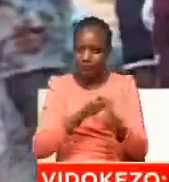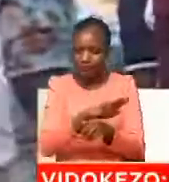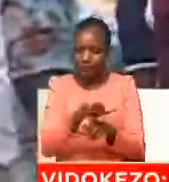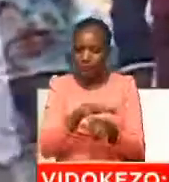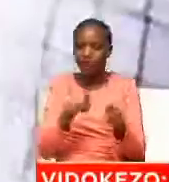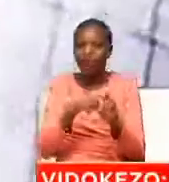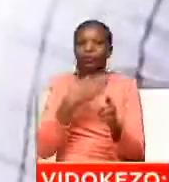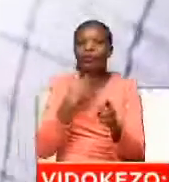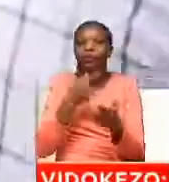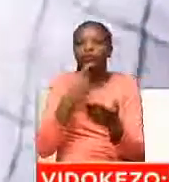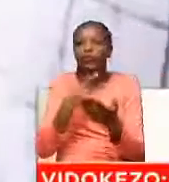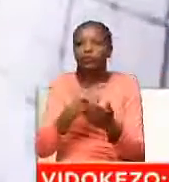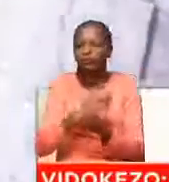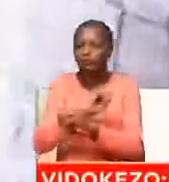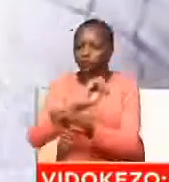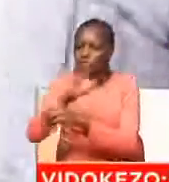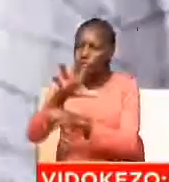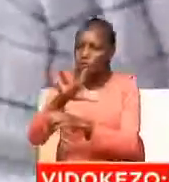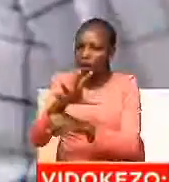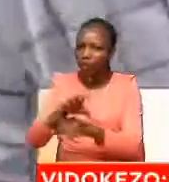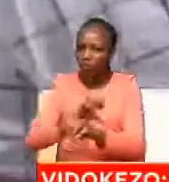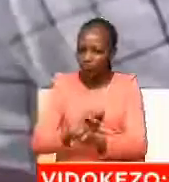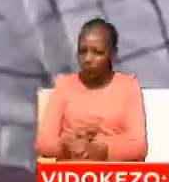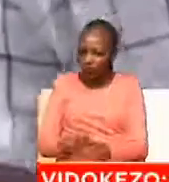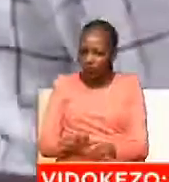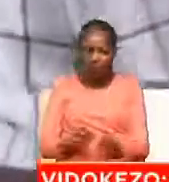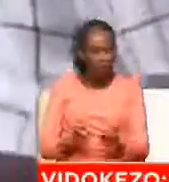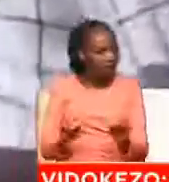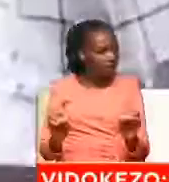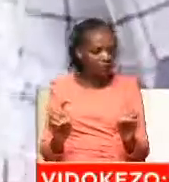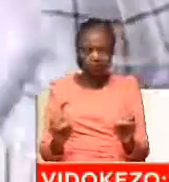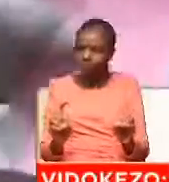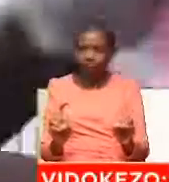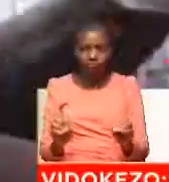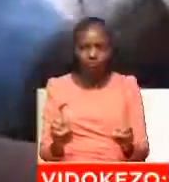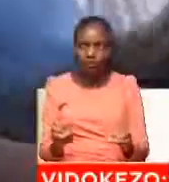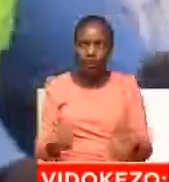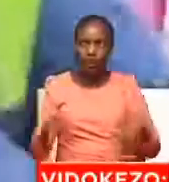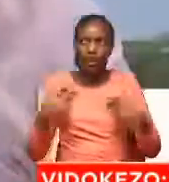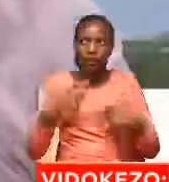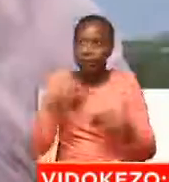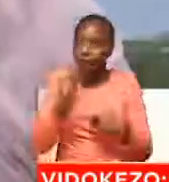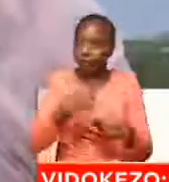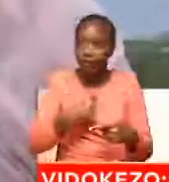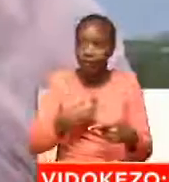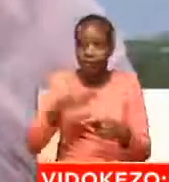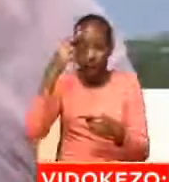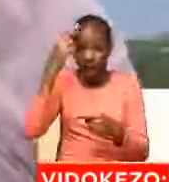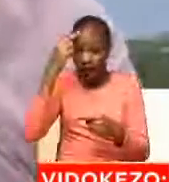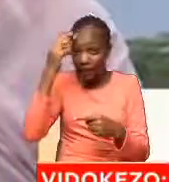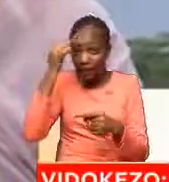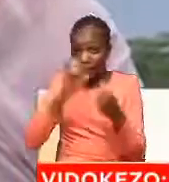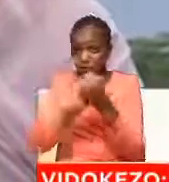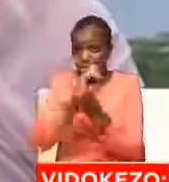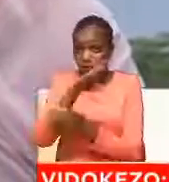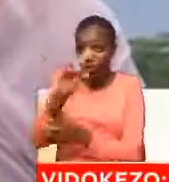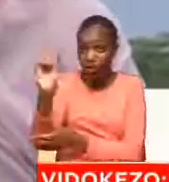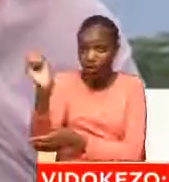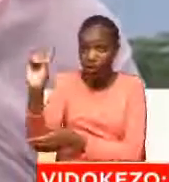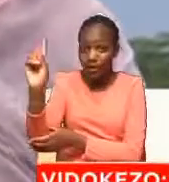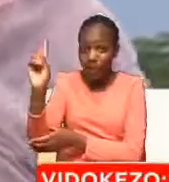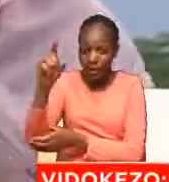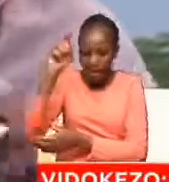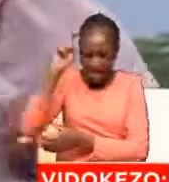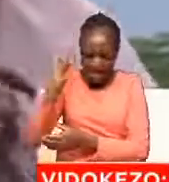kuhakikisha virusi hivyo haviingii kaunti ya Narok. Watu ambao wanaingia Narok kupitia njia ya Nairobi lazima